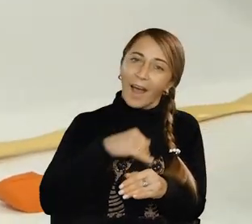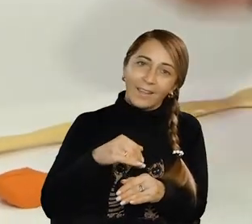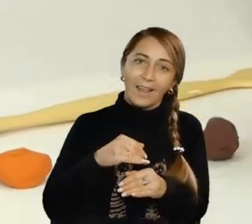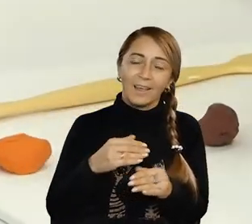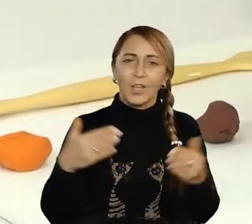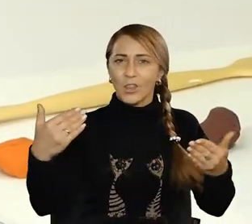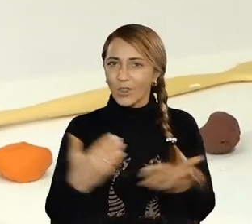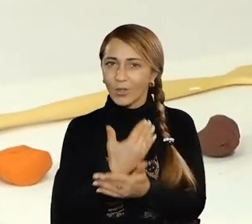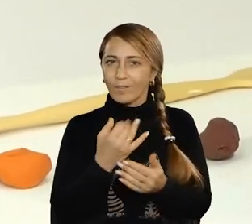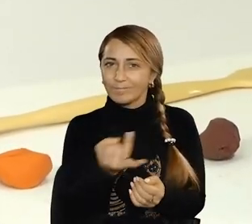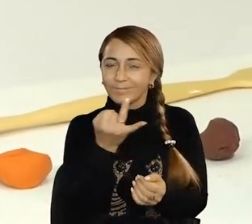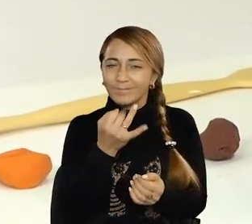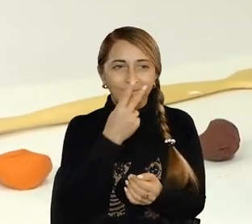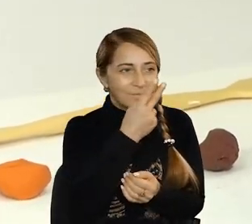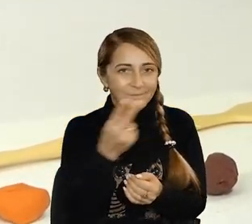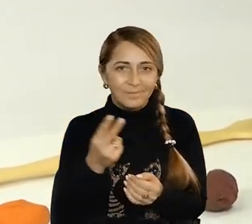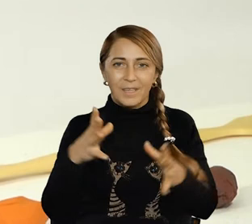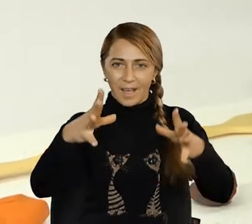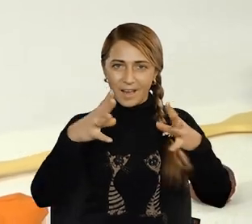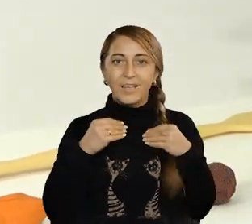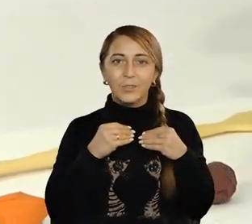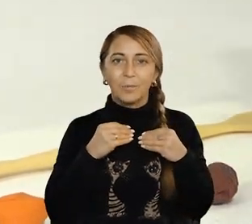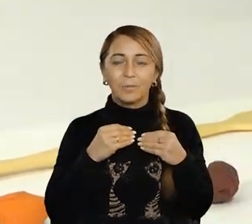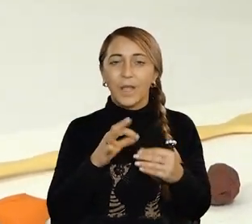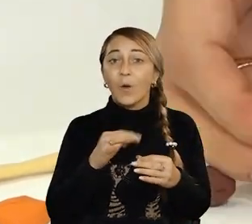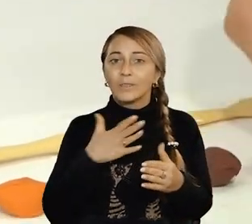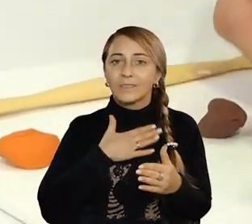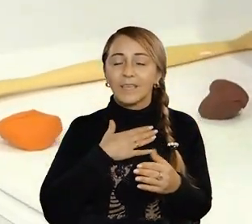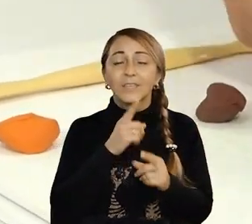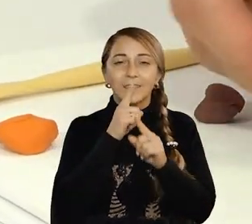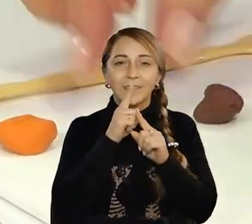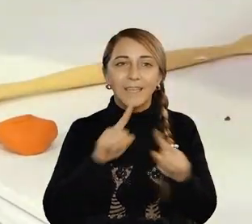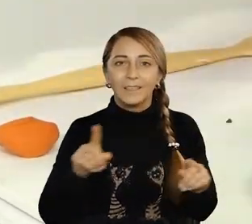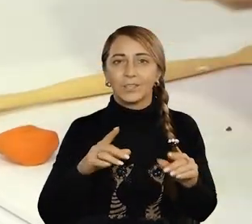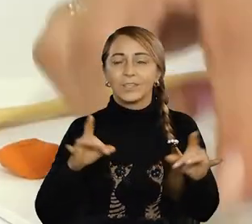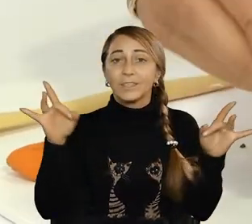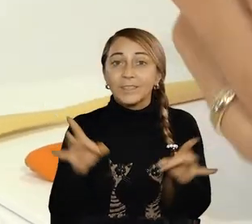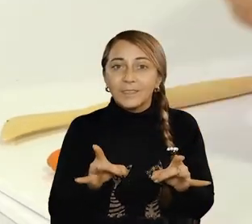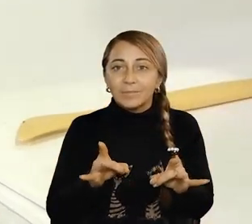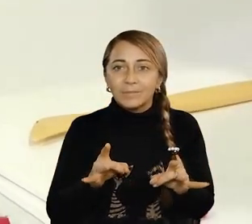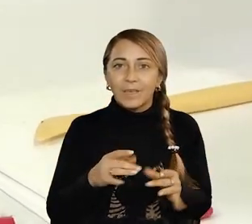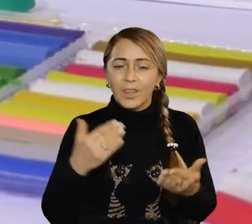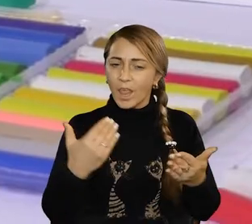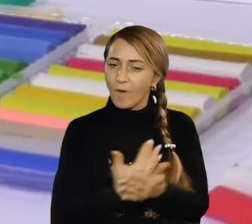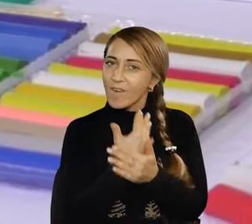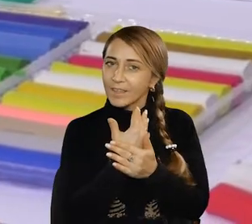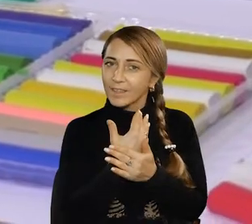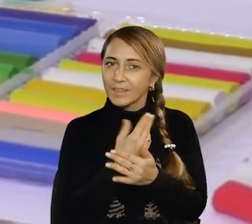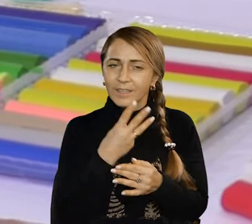гайда до нових пригод разом! А ось і наша затишна піцерія.